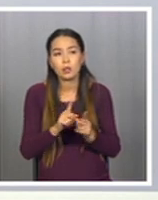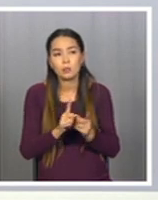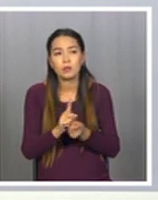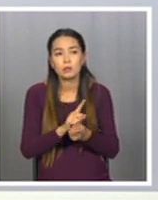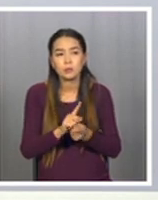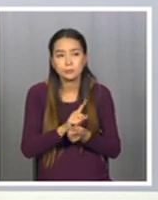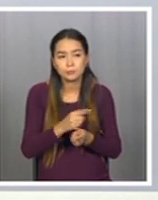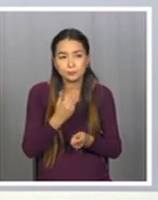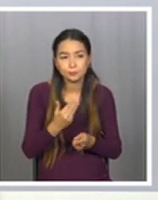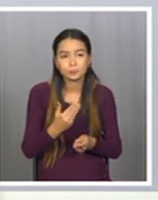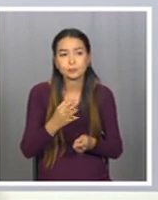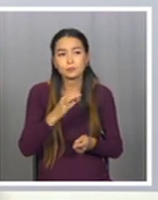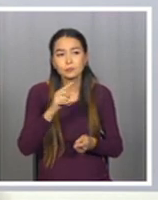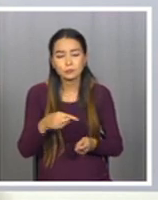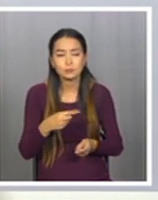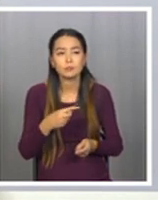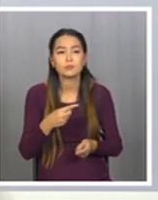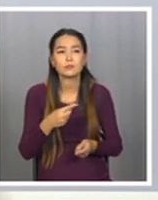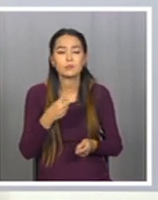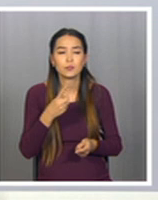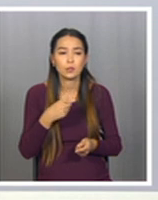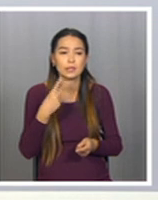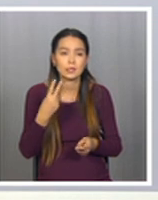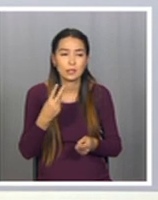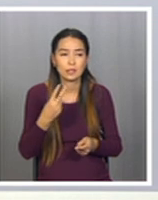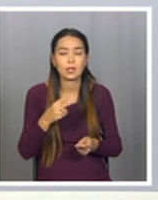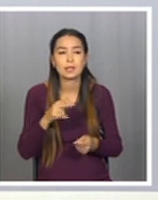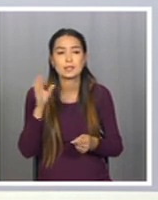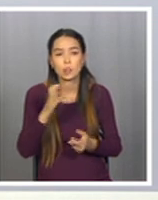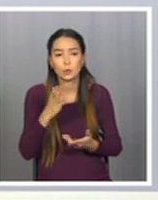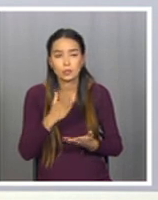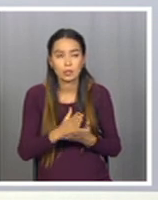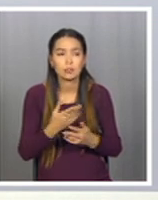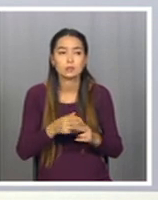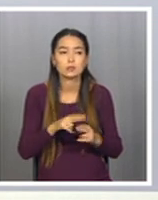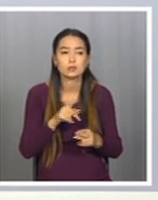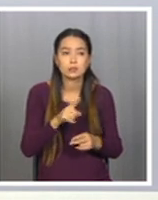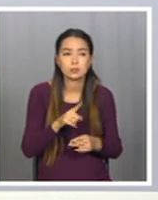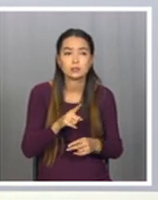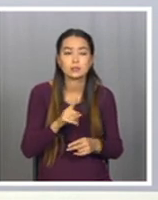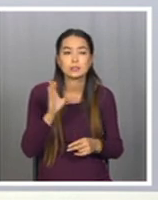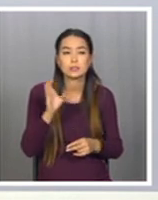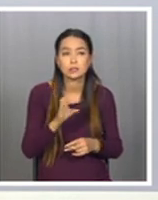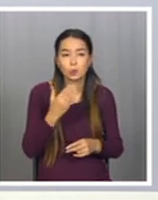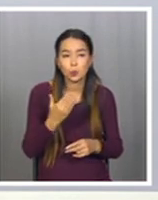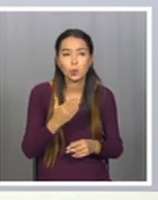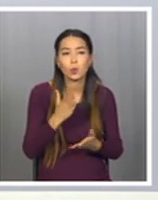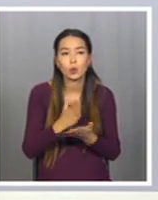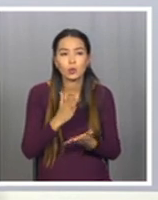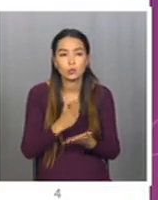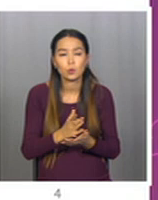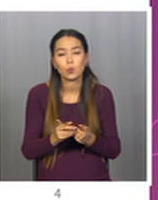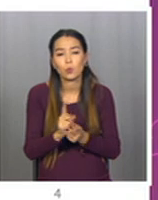периоды 0,102 секунд қана. 0,102 секунд тұрақты тоқтың